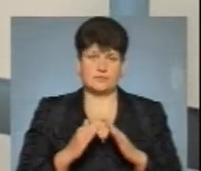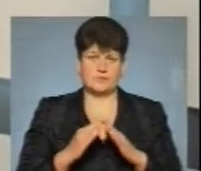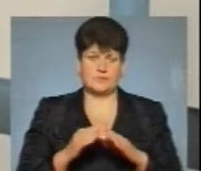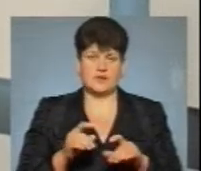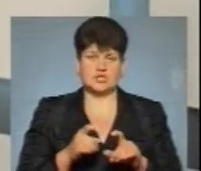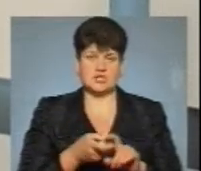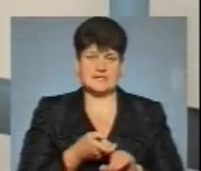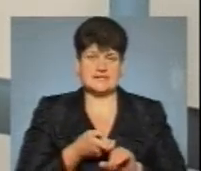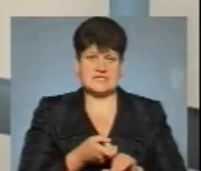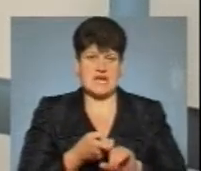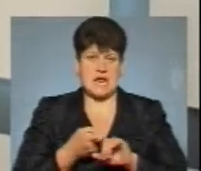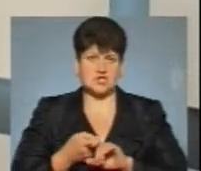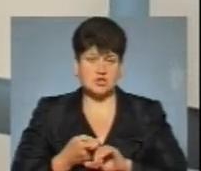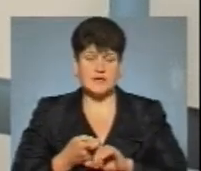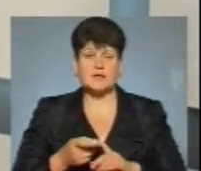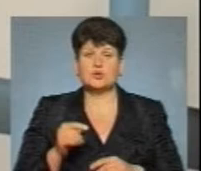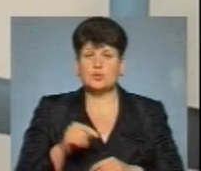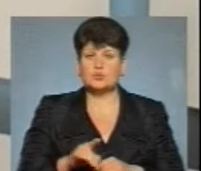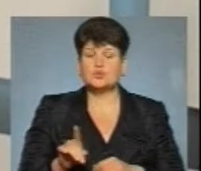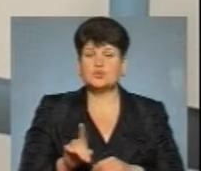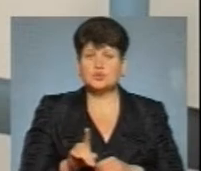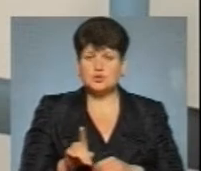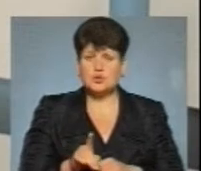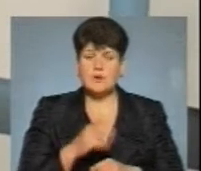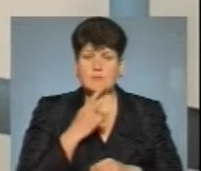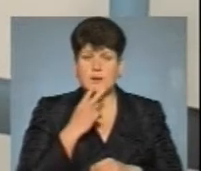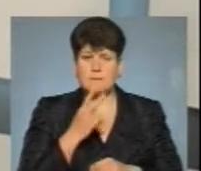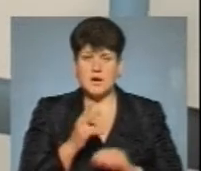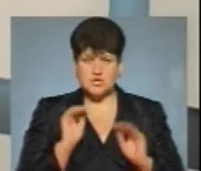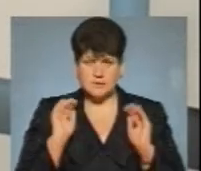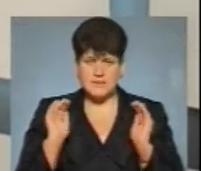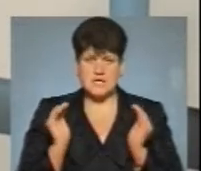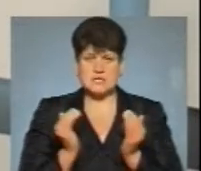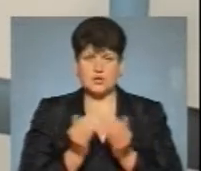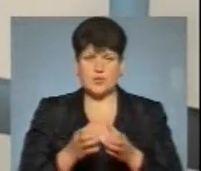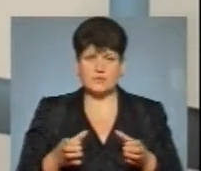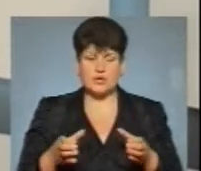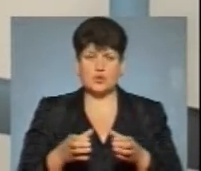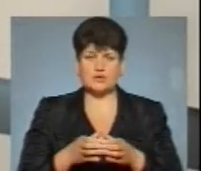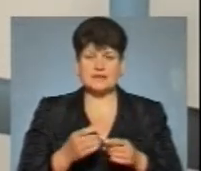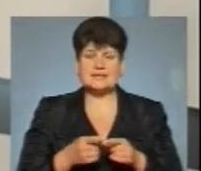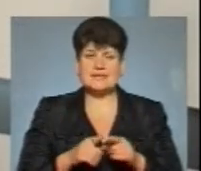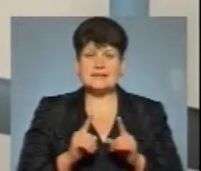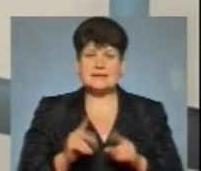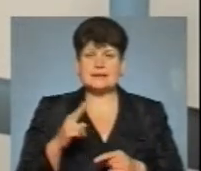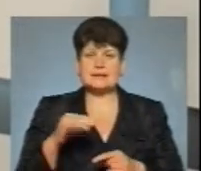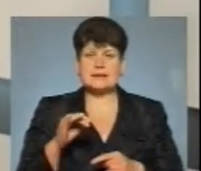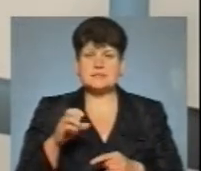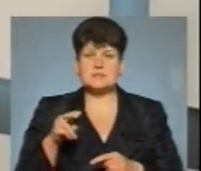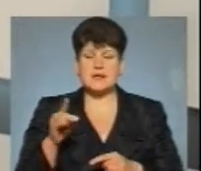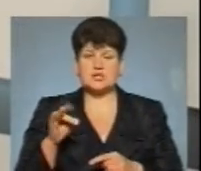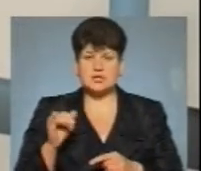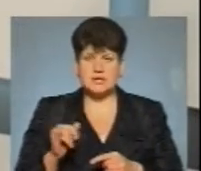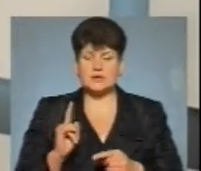скажімо, зараження, тому що ми бачимо ізольований якраз колектив, це тільки диспетчері і ті, хто